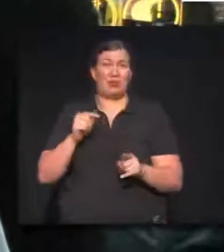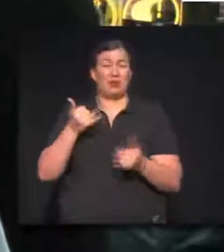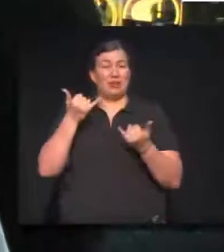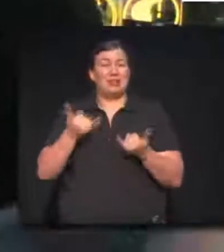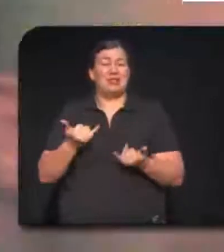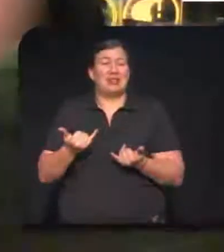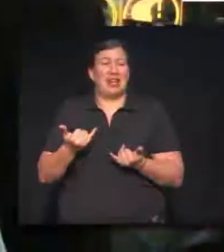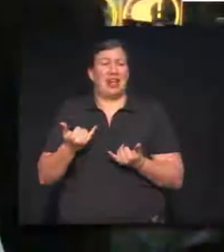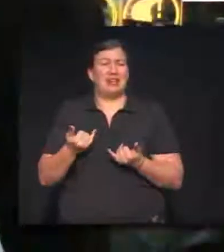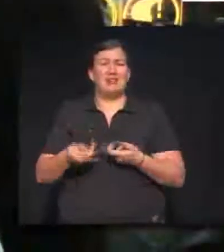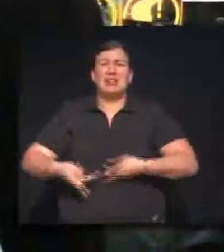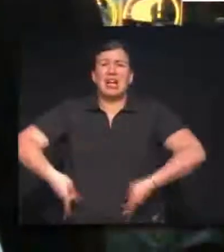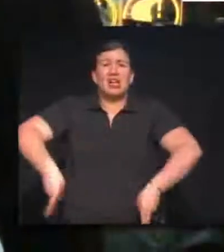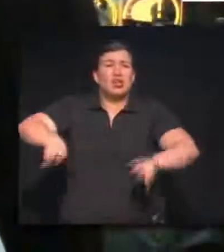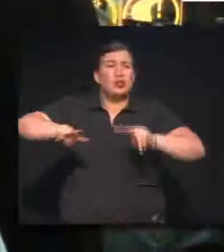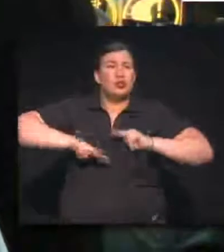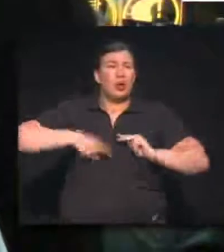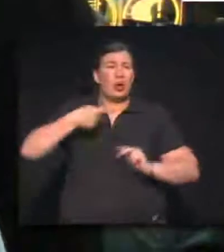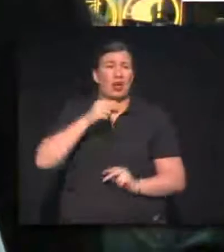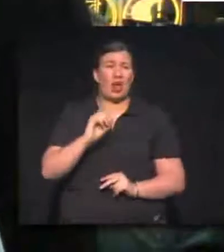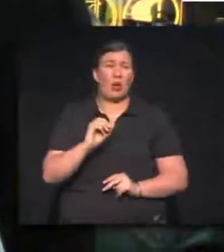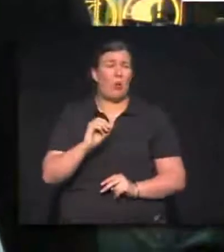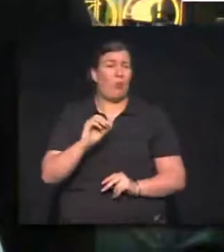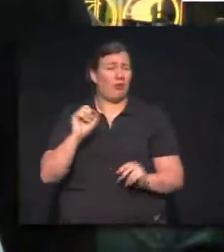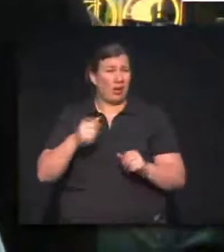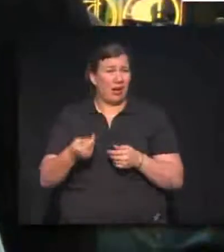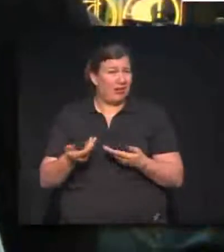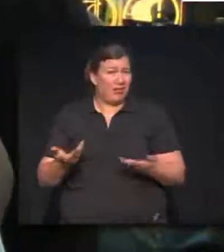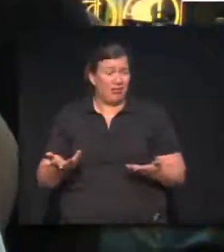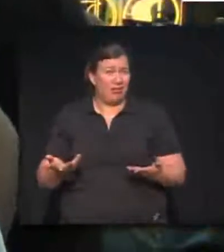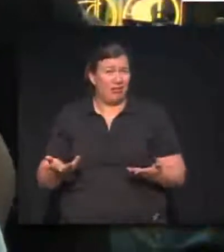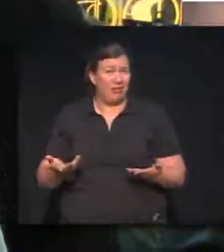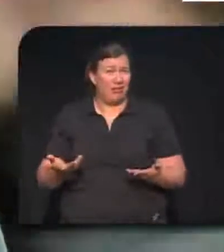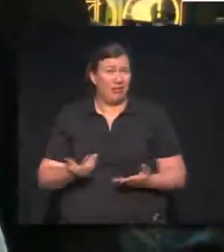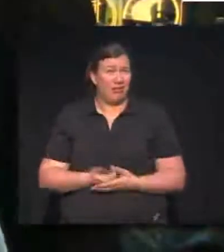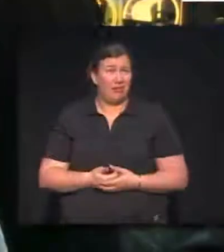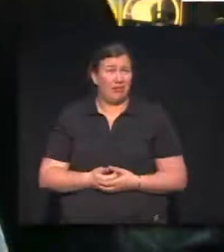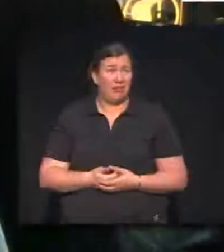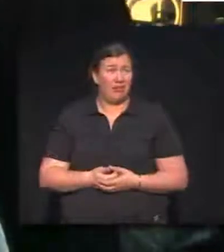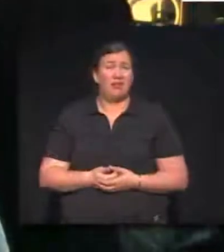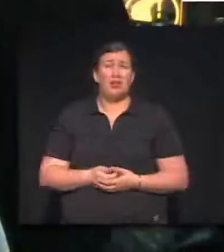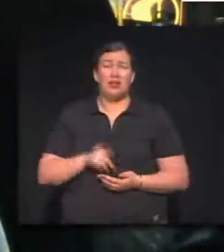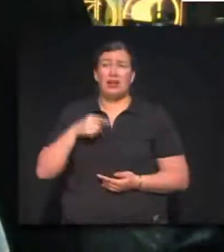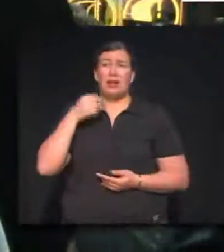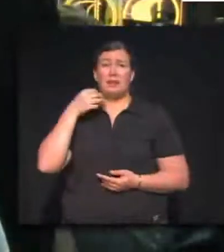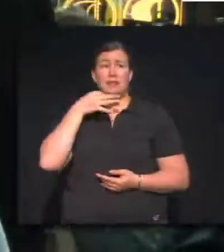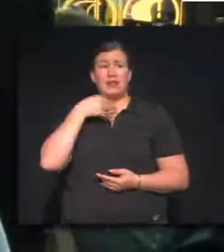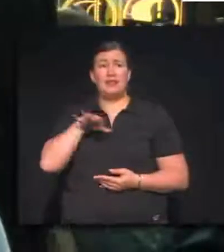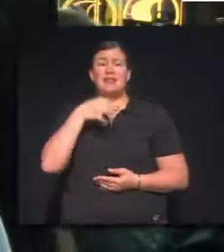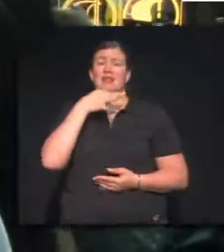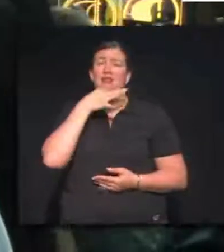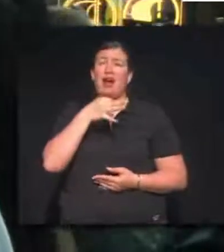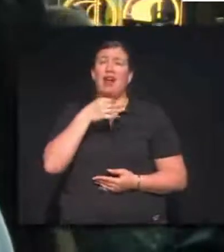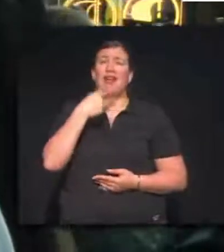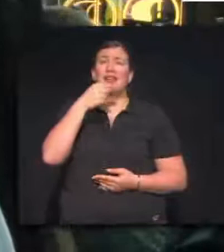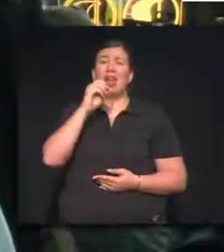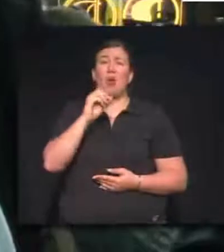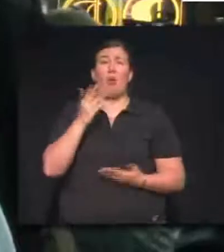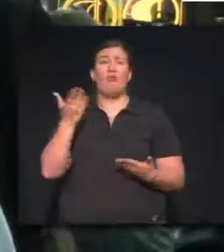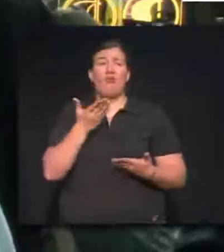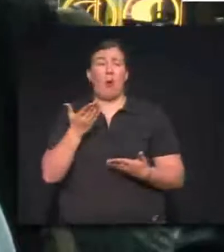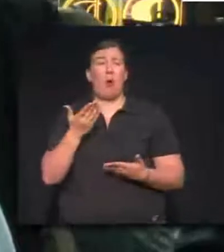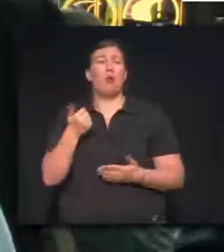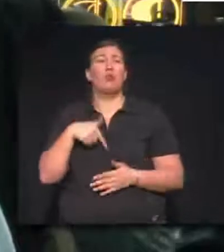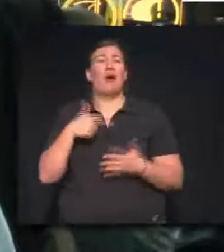wiederum zurück ja können wir die Frage warten welchem Punkt in der Tagesordnung wir sind wir sind für die nächsten